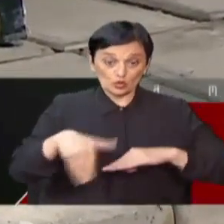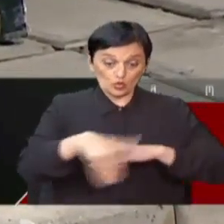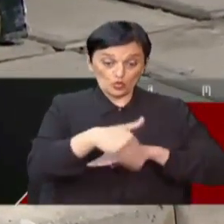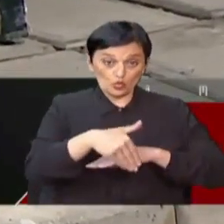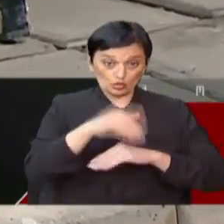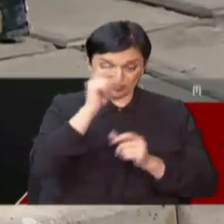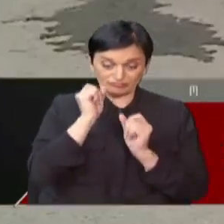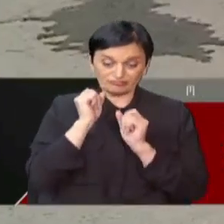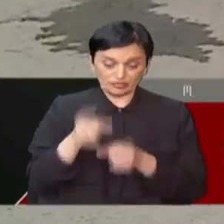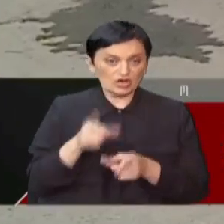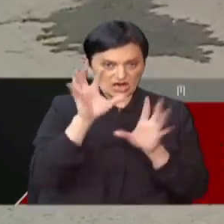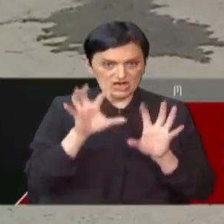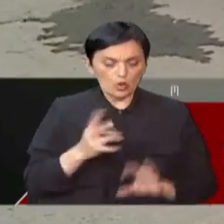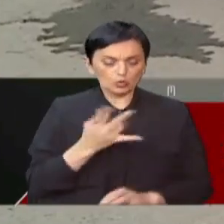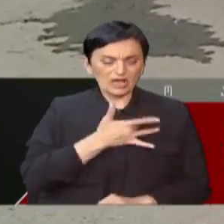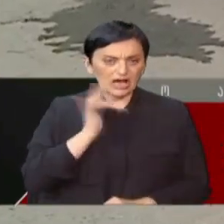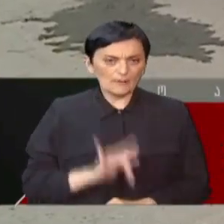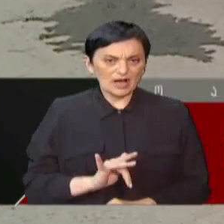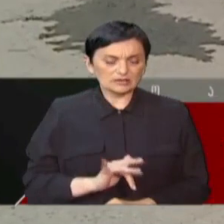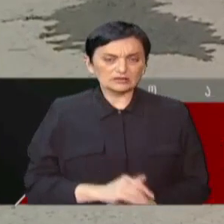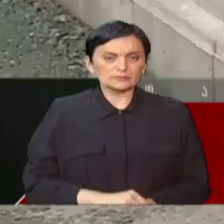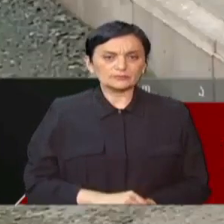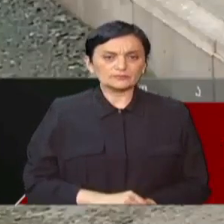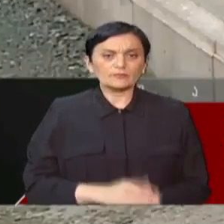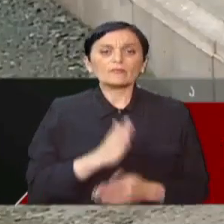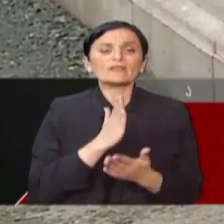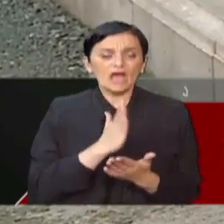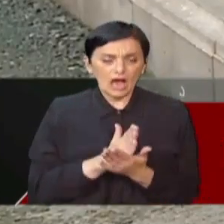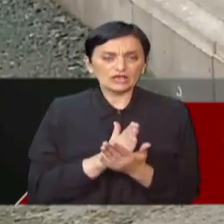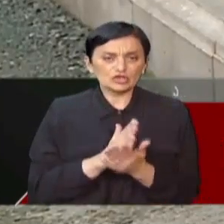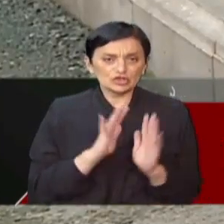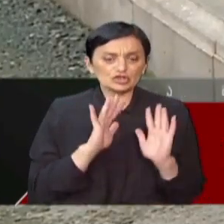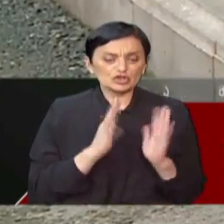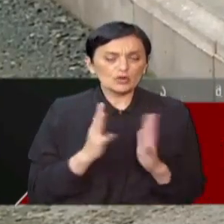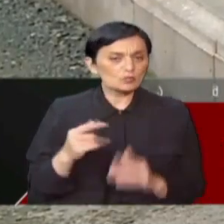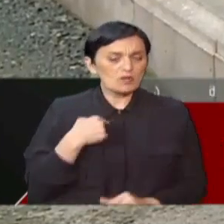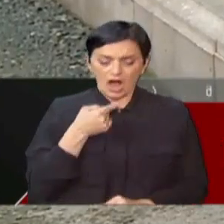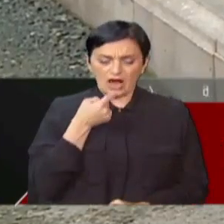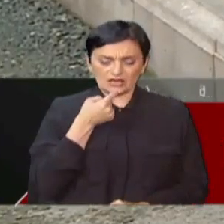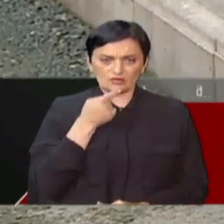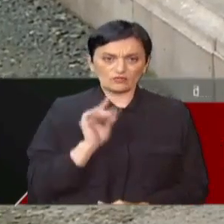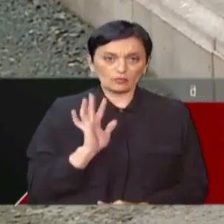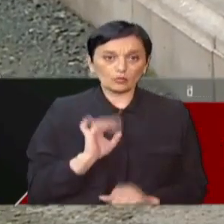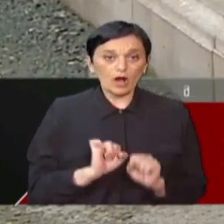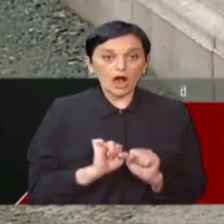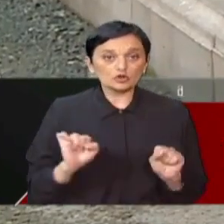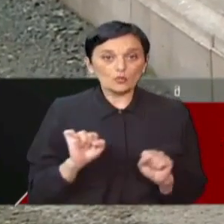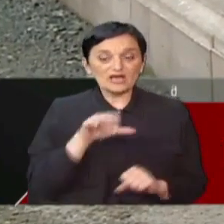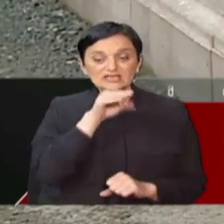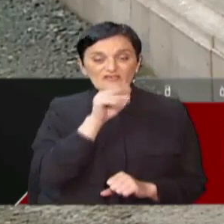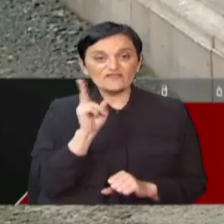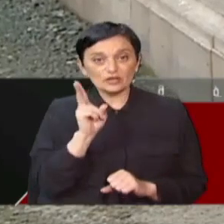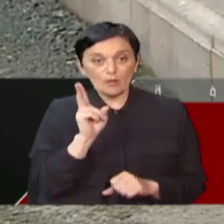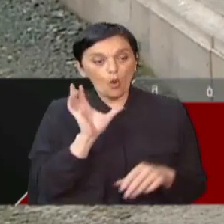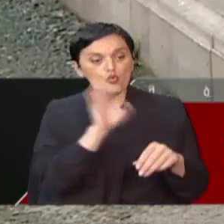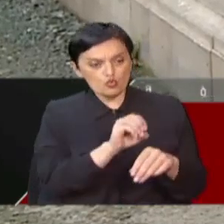ცხოველს დატოვებს, კანონი უნდა გამკაცრდეს. არის კი შემთხვევები, მე არ ვამბობ, რომ არ შეიძლება ძაღლმა ვინმეს უკვნოს,